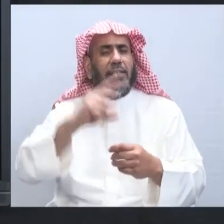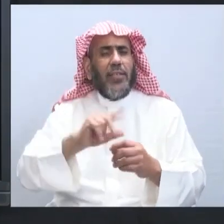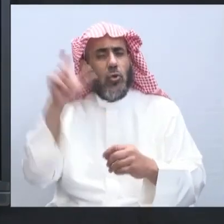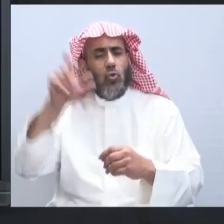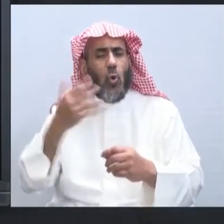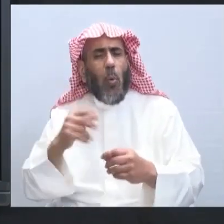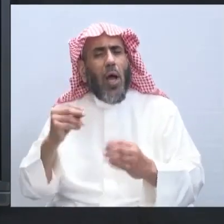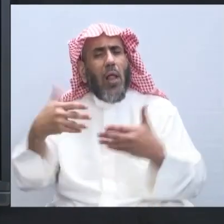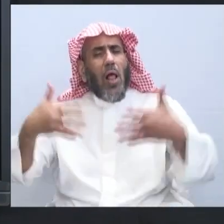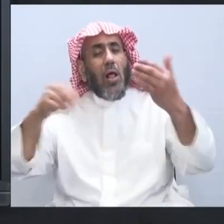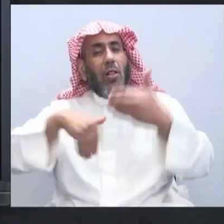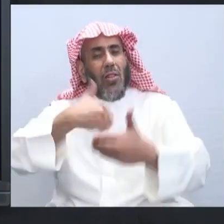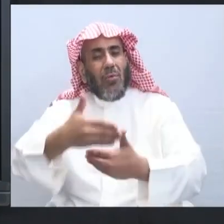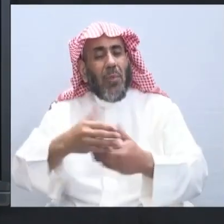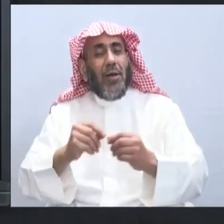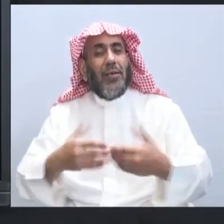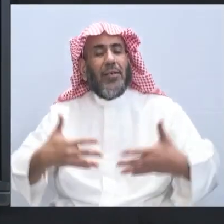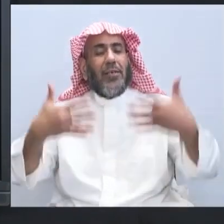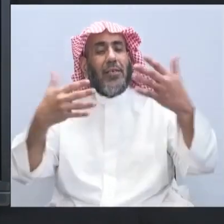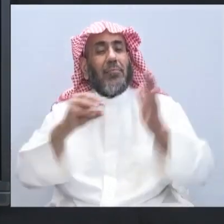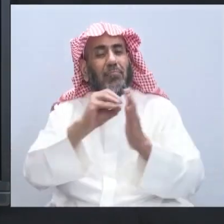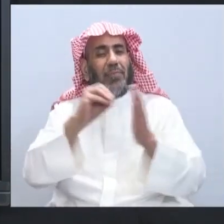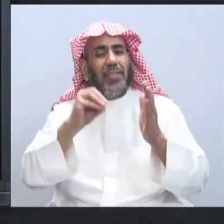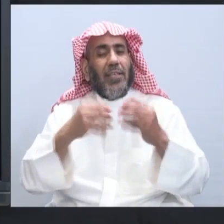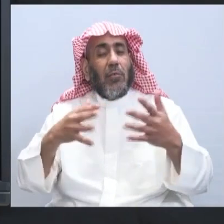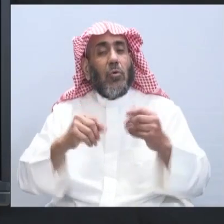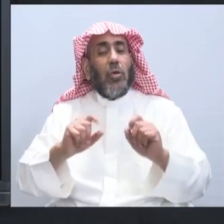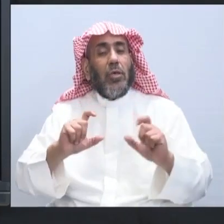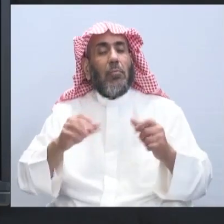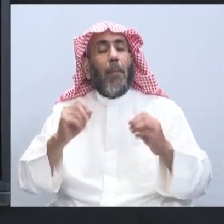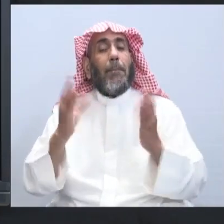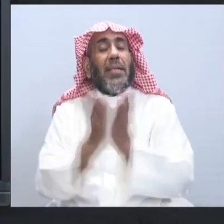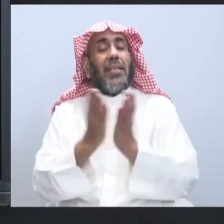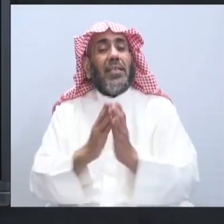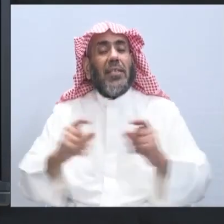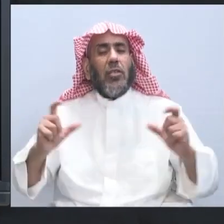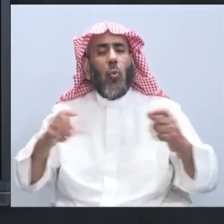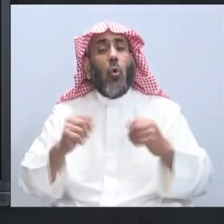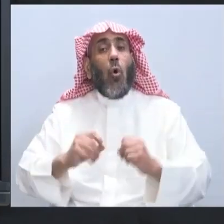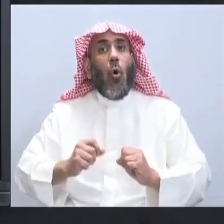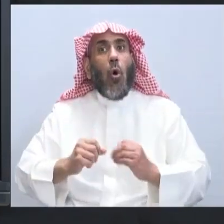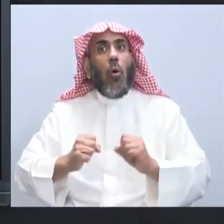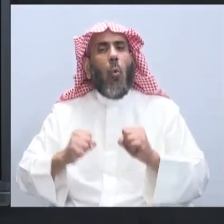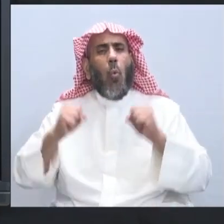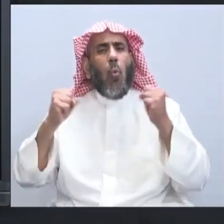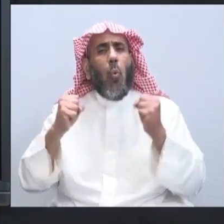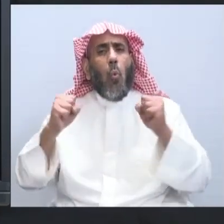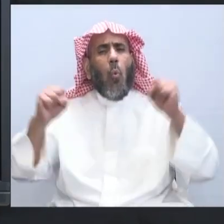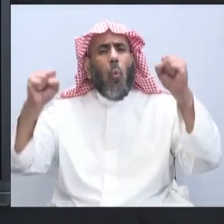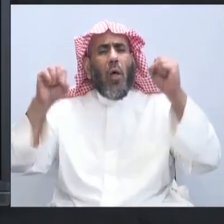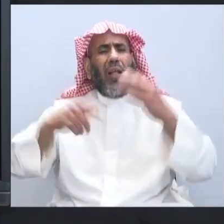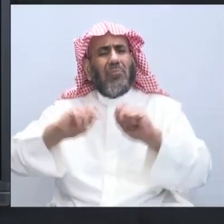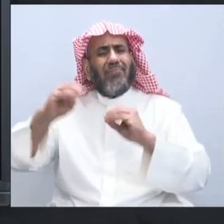في بعض القصائد ثم اخذنا قصيده الديوان او مدرسه الديوان التي ثارت على وكانت